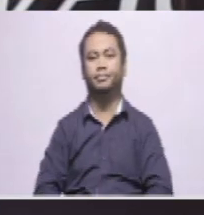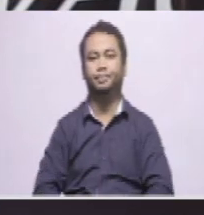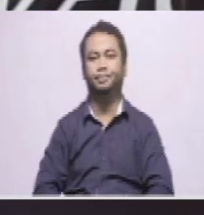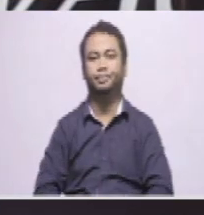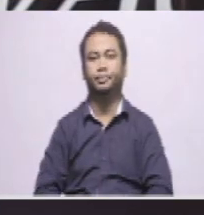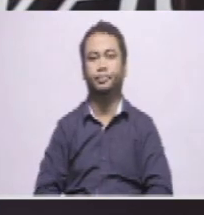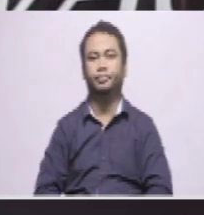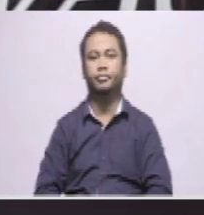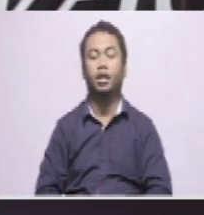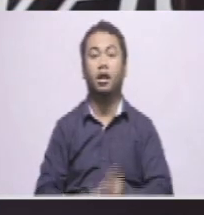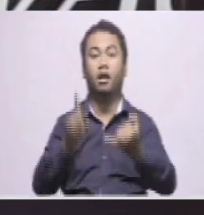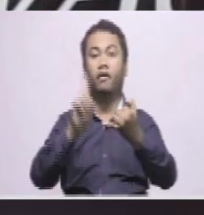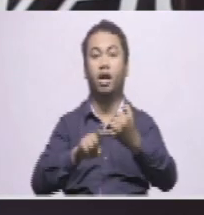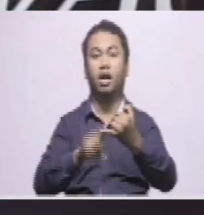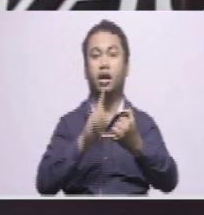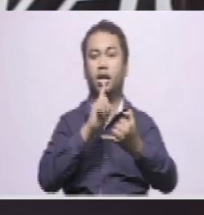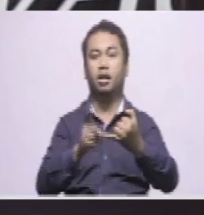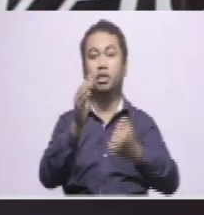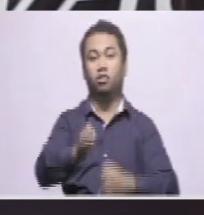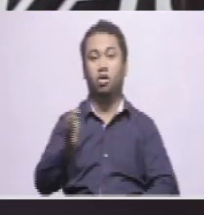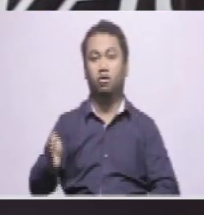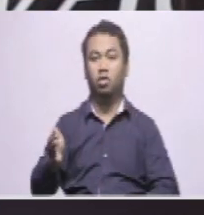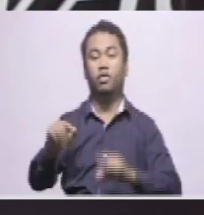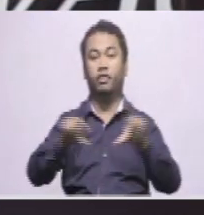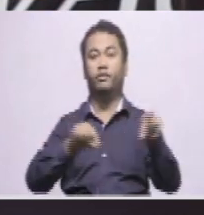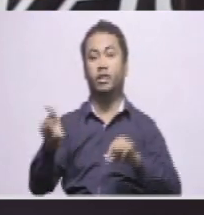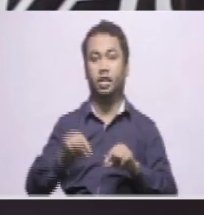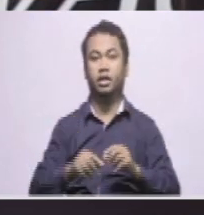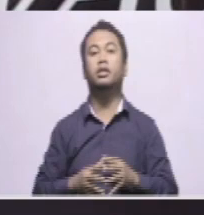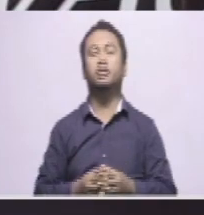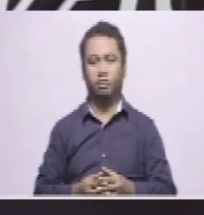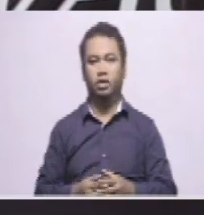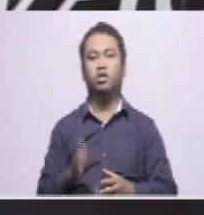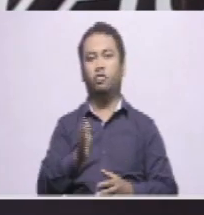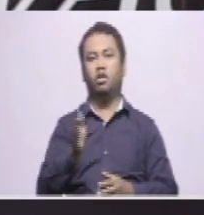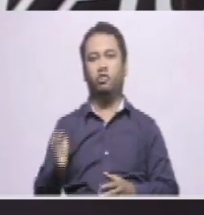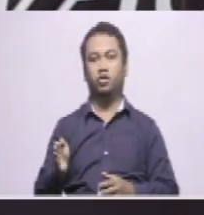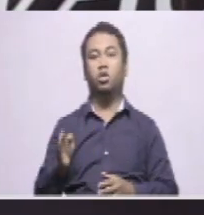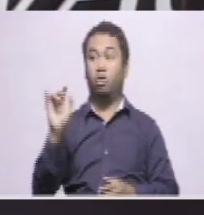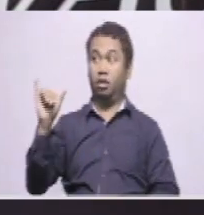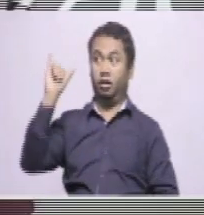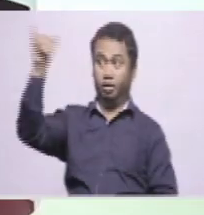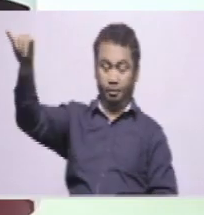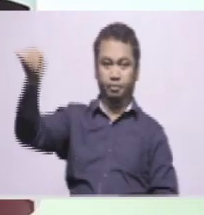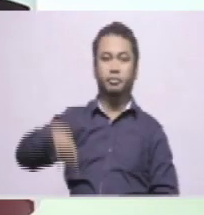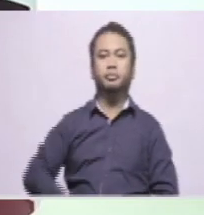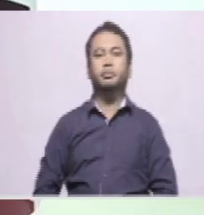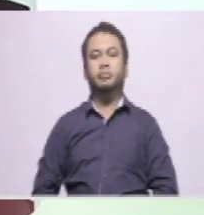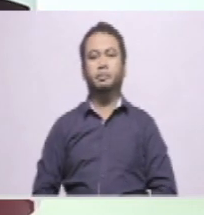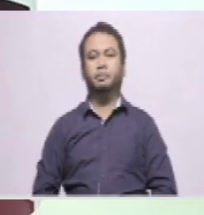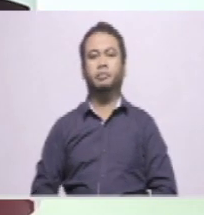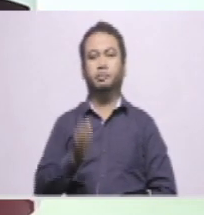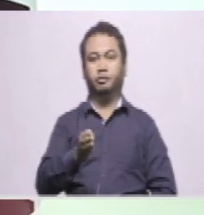ny fampalalam-baovao efa nresaka fifidianana teto Madagasikara sika dia hivadika amin'ny fifidianana any ivelany indray ny akon'ny